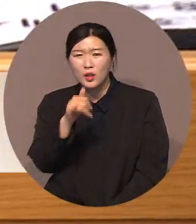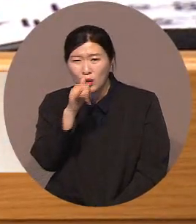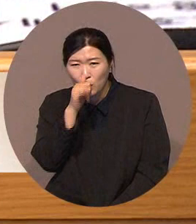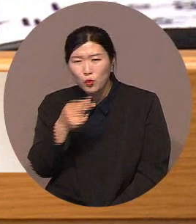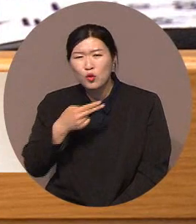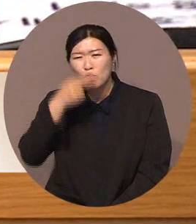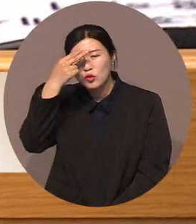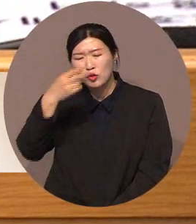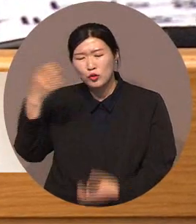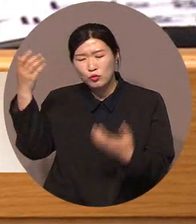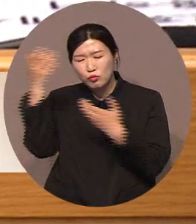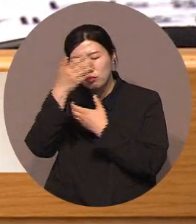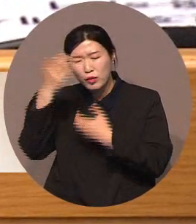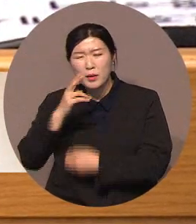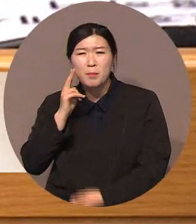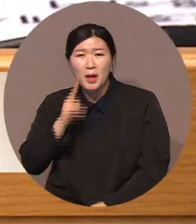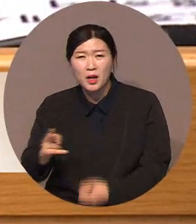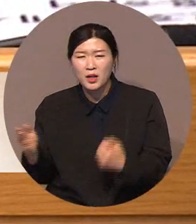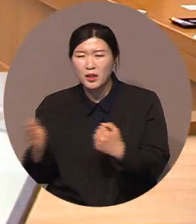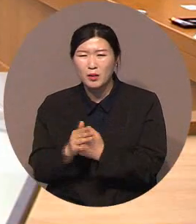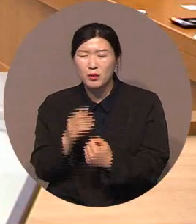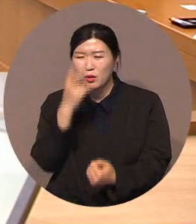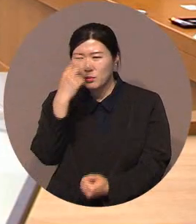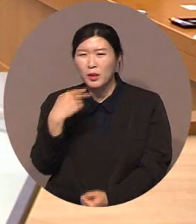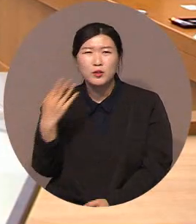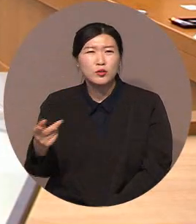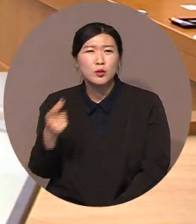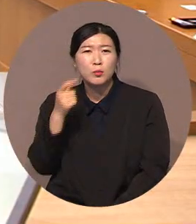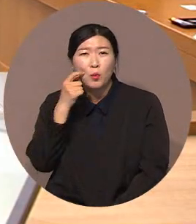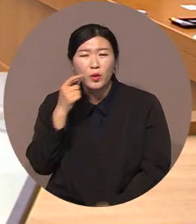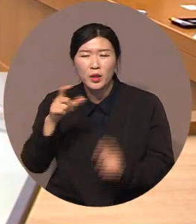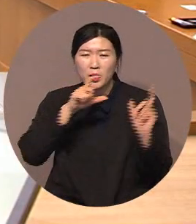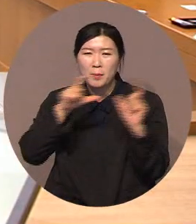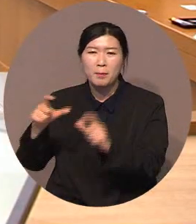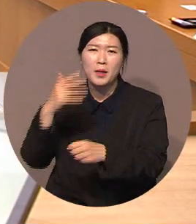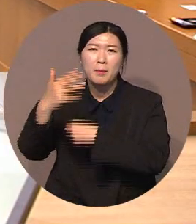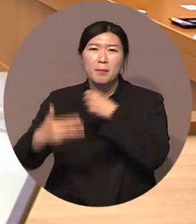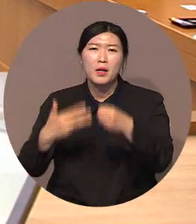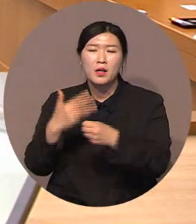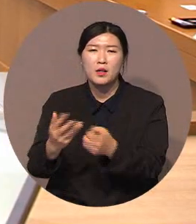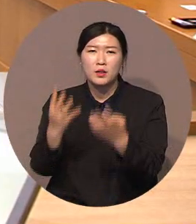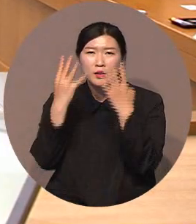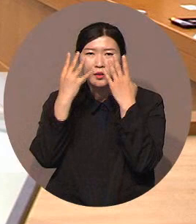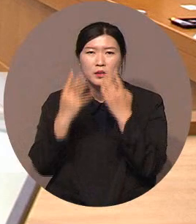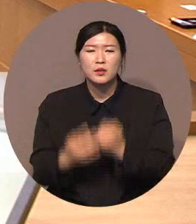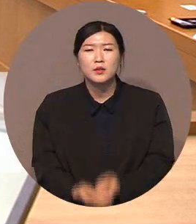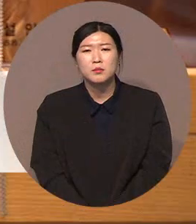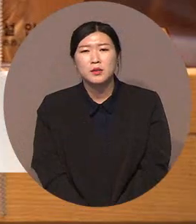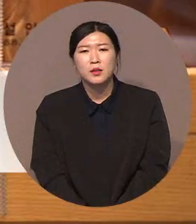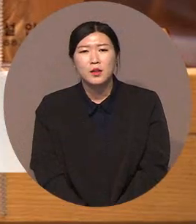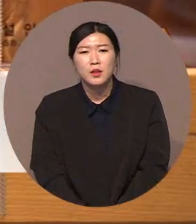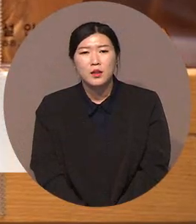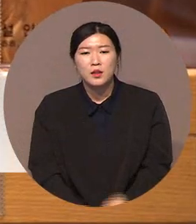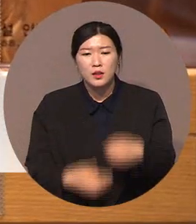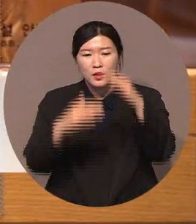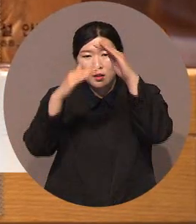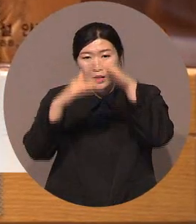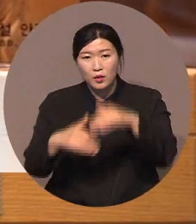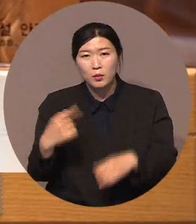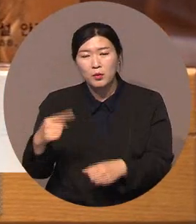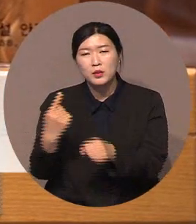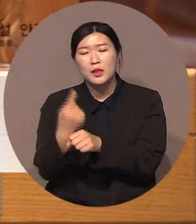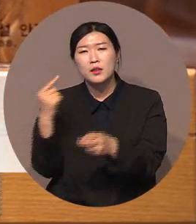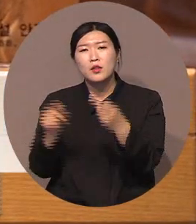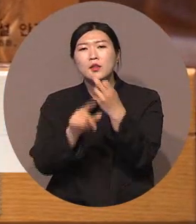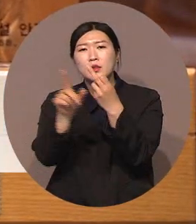당시 혈중 알코올 농도도 상당히 높았다는 점에서 엄한 처벌이 필요하다고 판시했습니다 해당 피고인은